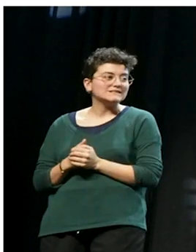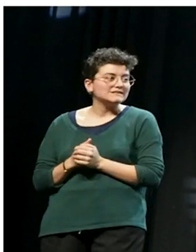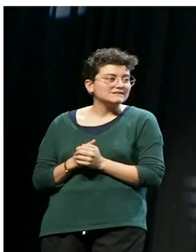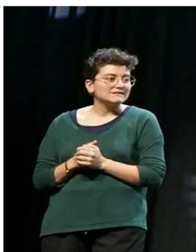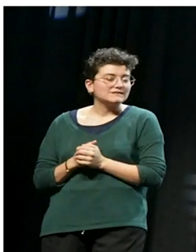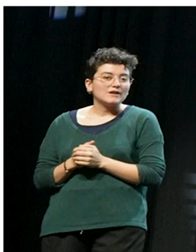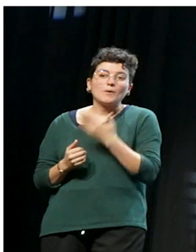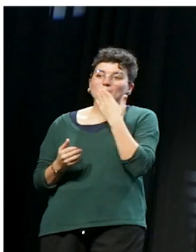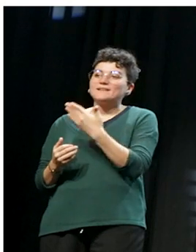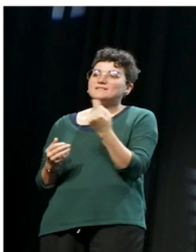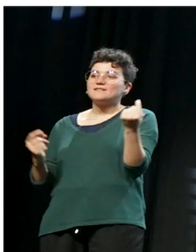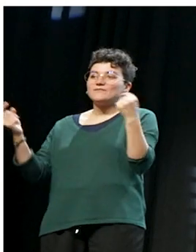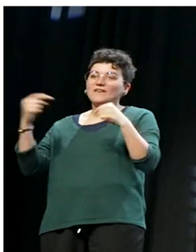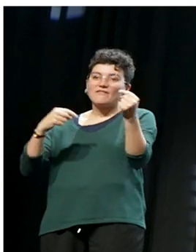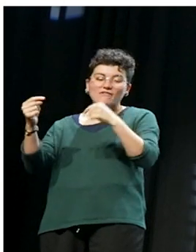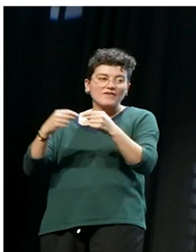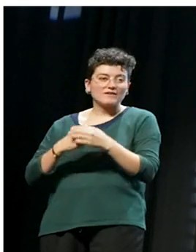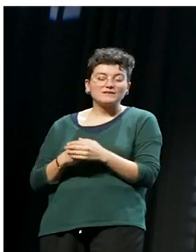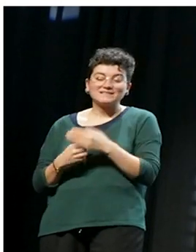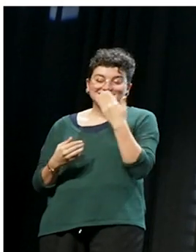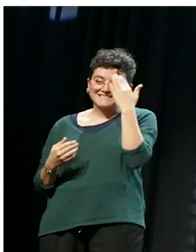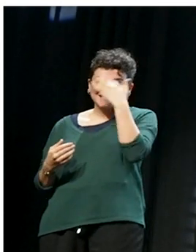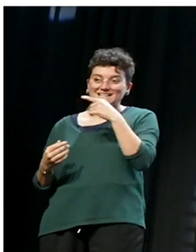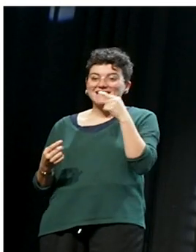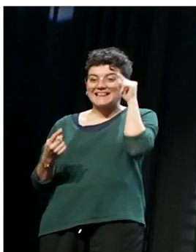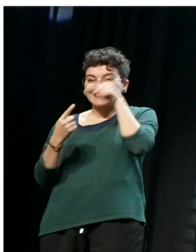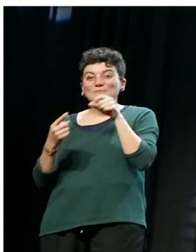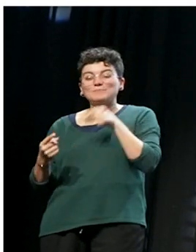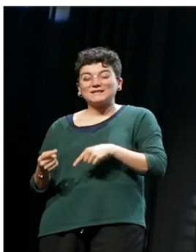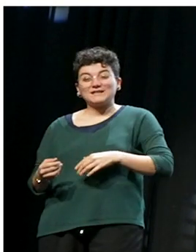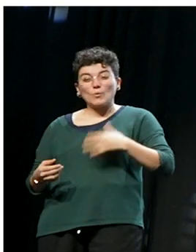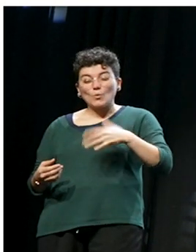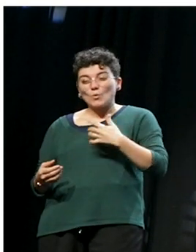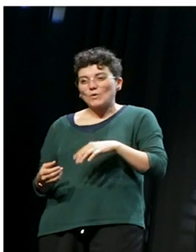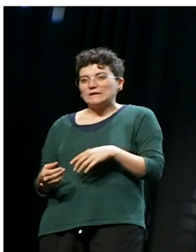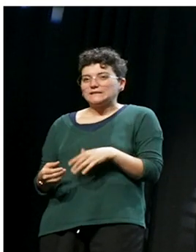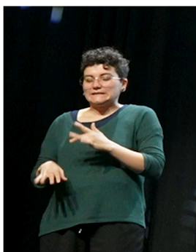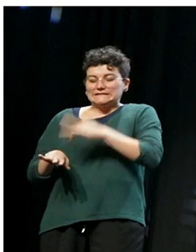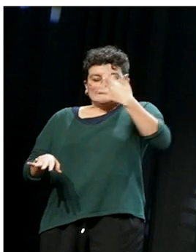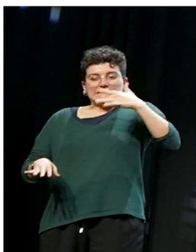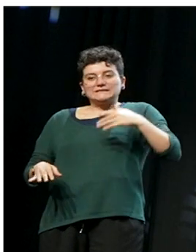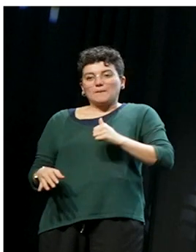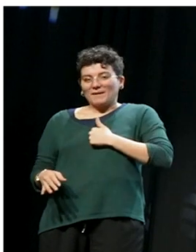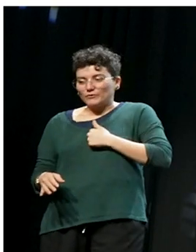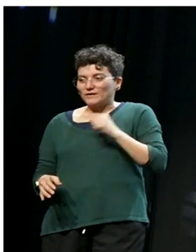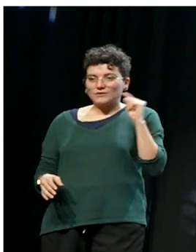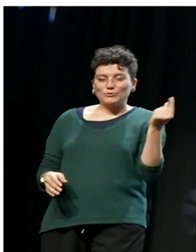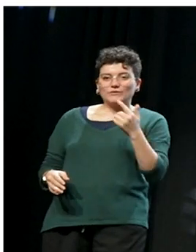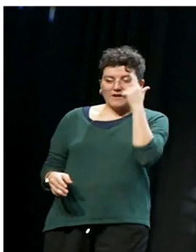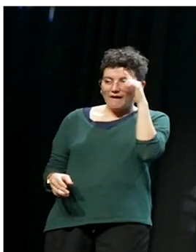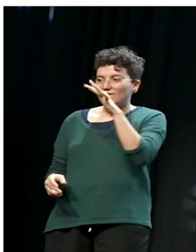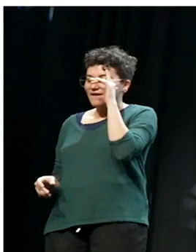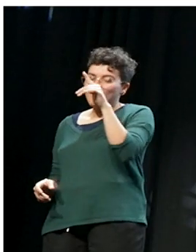que c'est un sujet qui est chaud, tendu, très personnel. Mais voilà, l'idée est vraiment